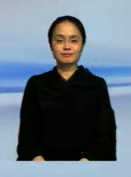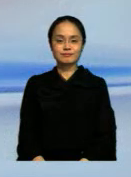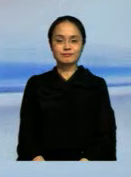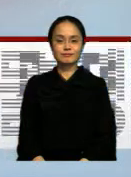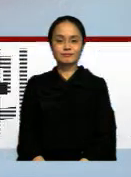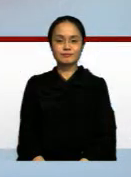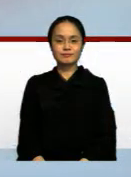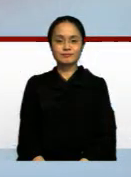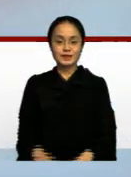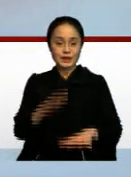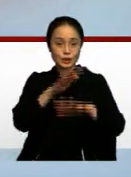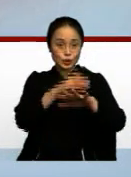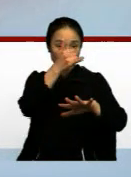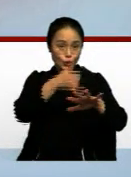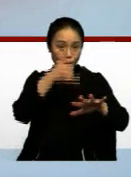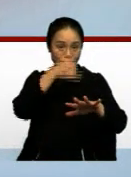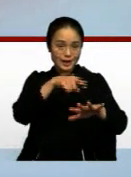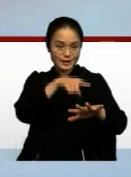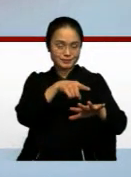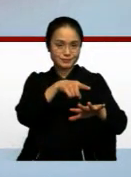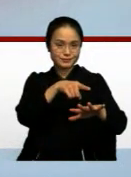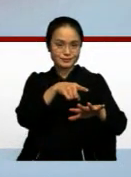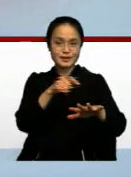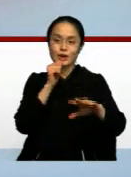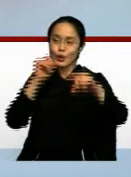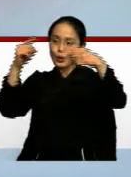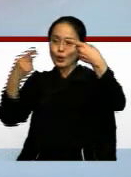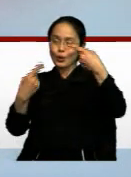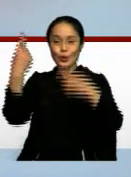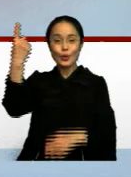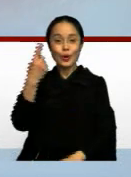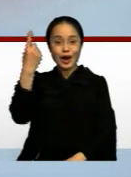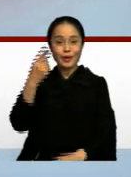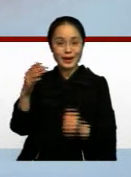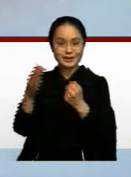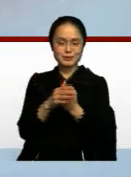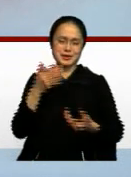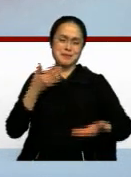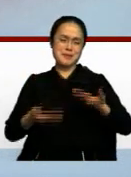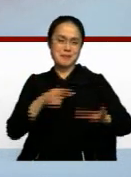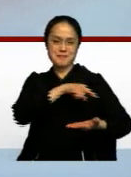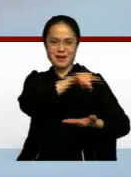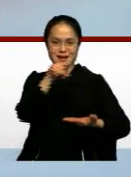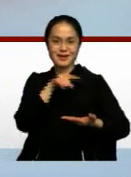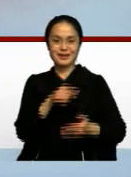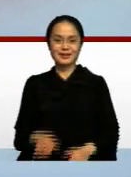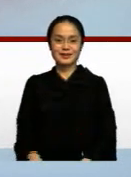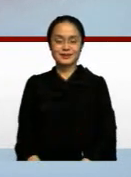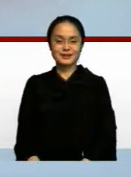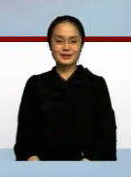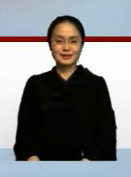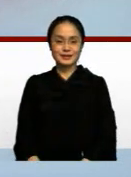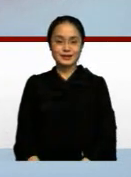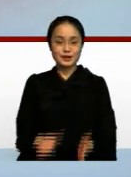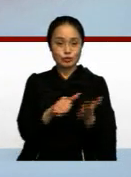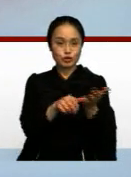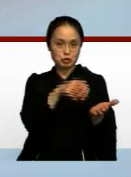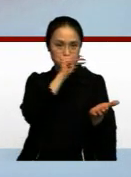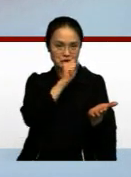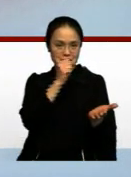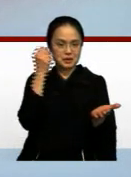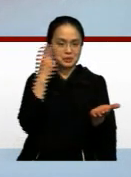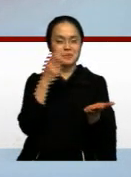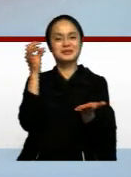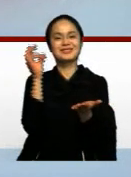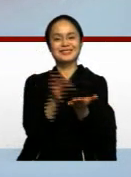지역 특산물을 생산해온 농가 입장에선 명절을 앞둔 요즘이 가장 바쁜 시기입니다. 착한 가격과 품질로 대목